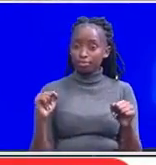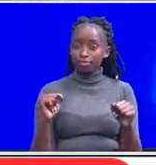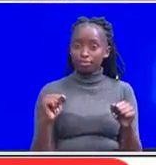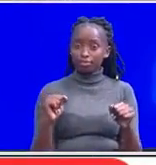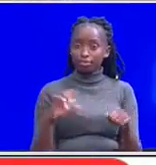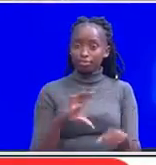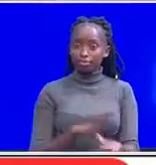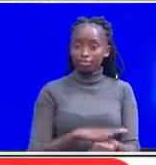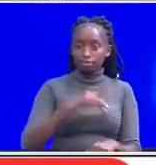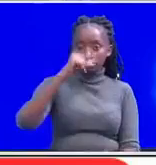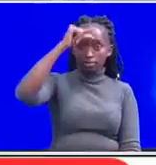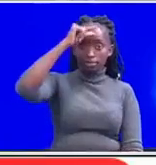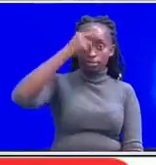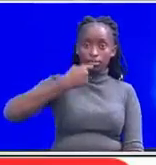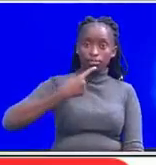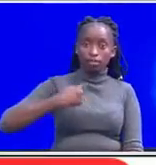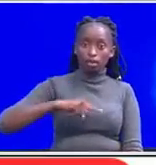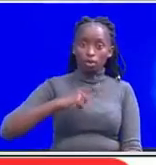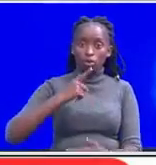serikali ikatuambia